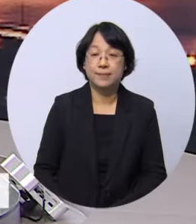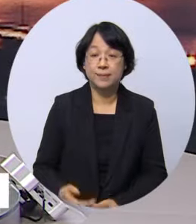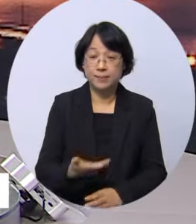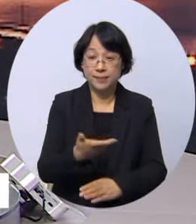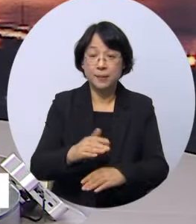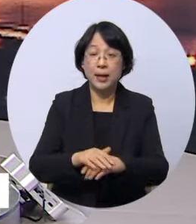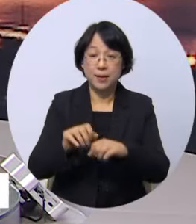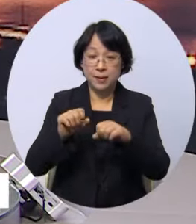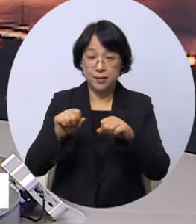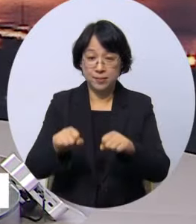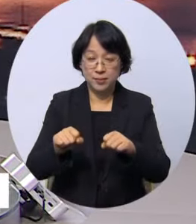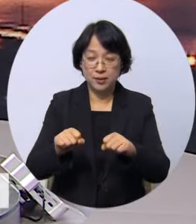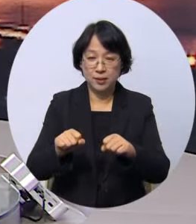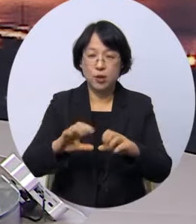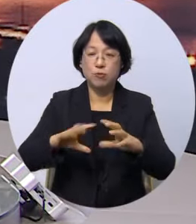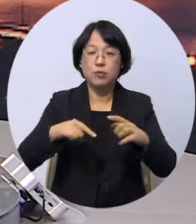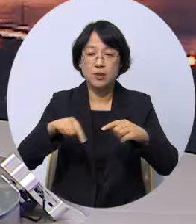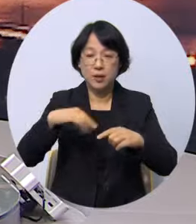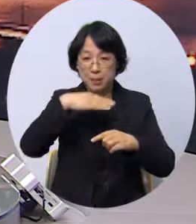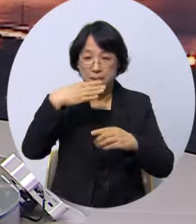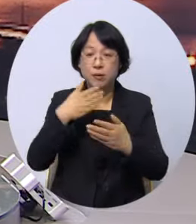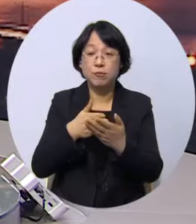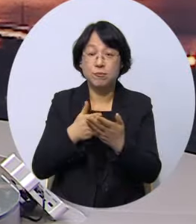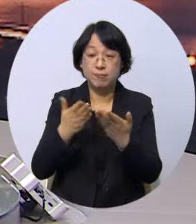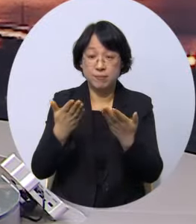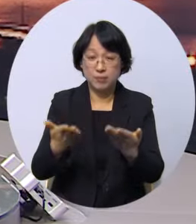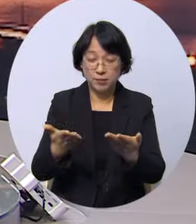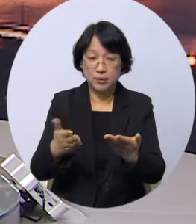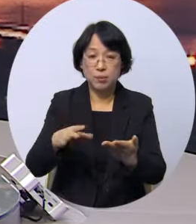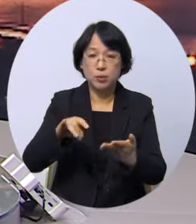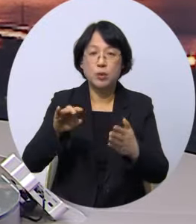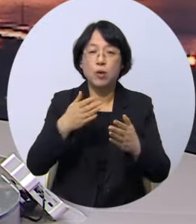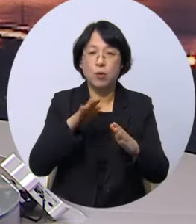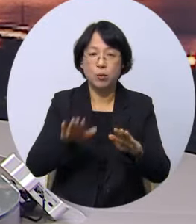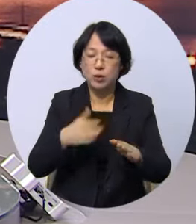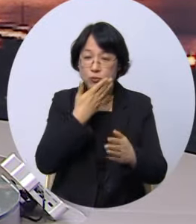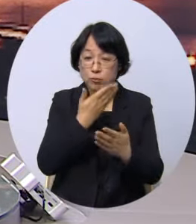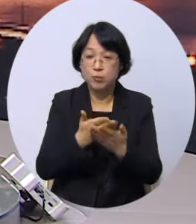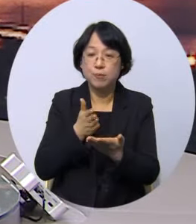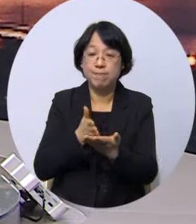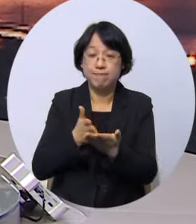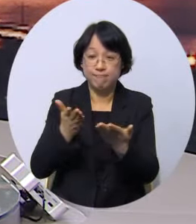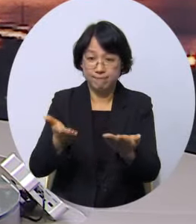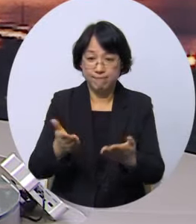시청자 여러분 안녕하십니까 국정의 바른 소리를 전합니다 먼저 오늘의 주유